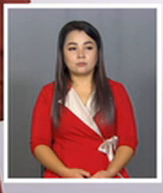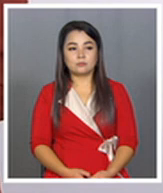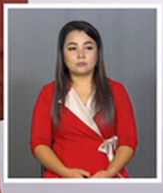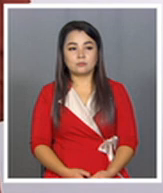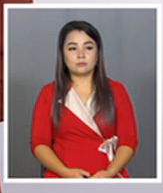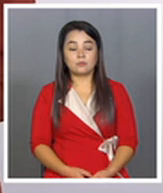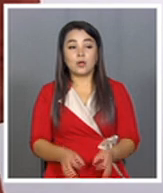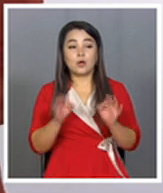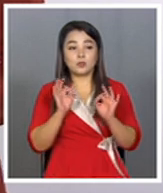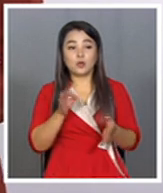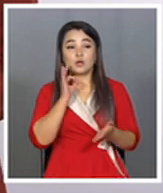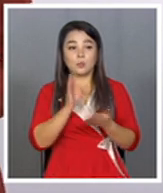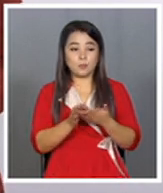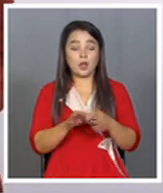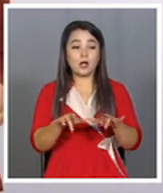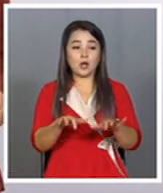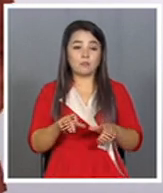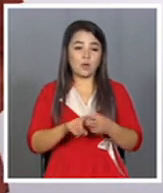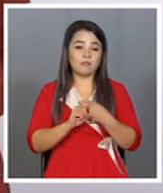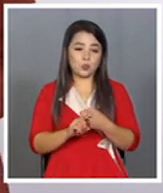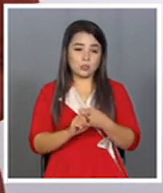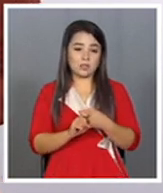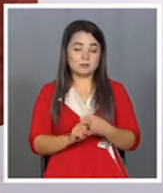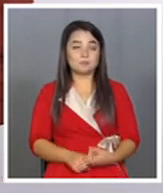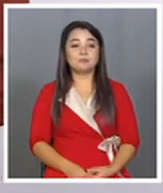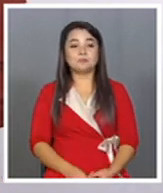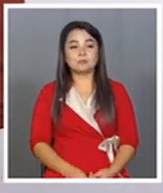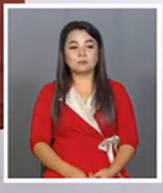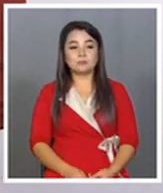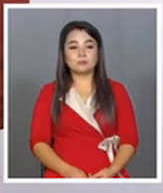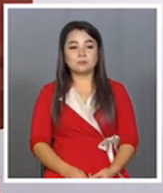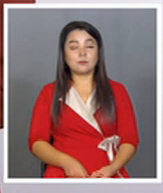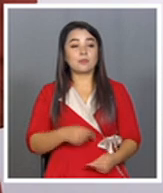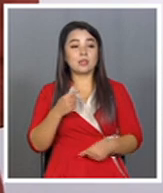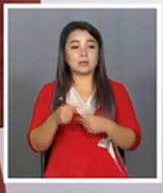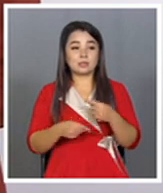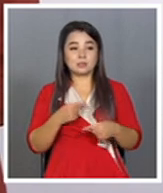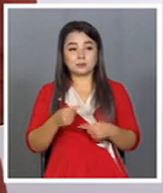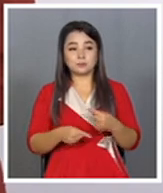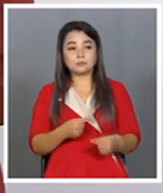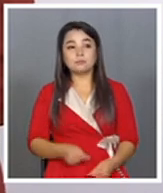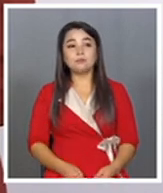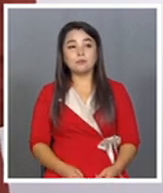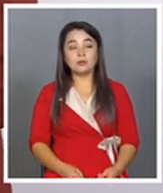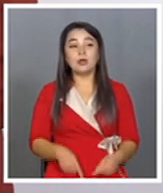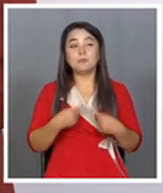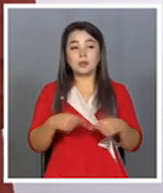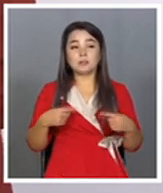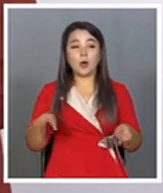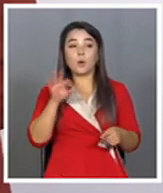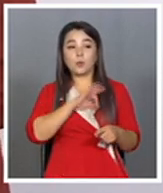Дұрыс жауабы – компьютерлік вирустар. Келесі. Басқа